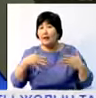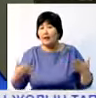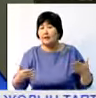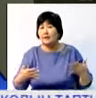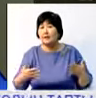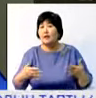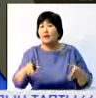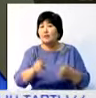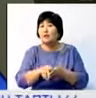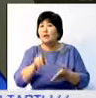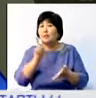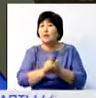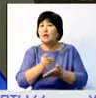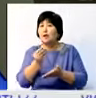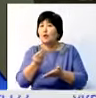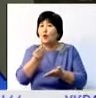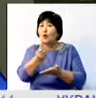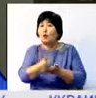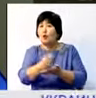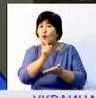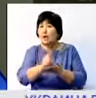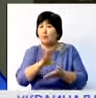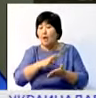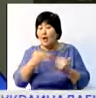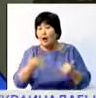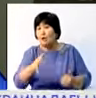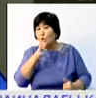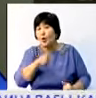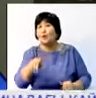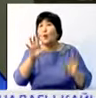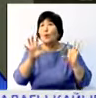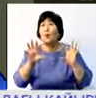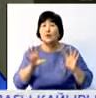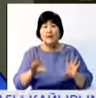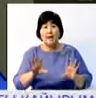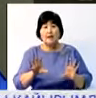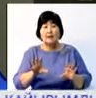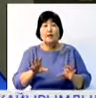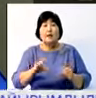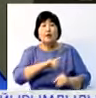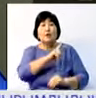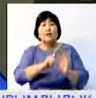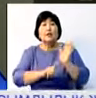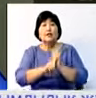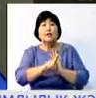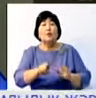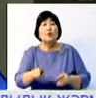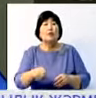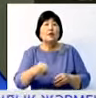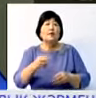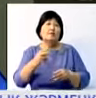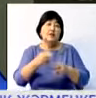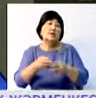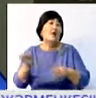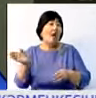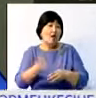міндетті түрде жарнапұл төлеу қажет болған болса, қазіргі уақытта осы заңның күшіне енгеннен кейін бұл шектеу алынып